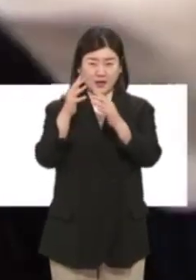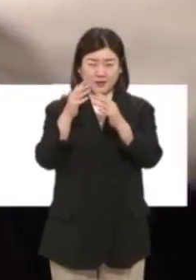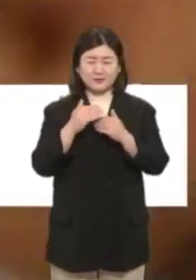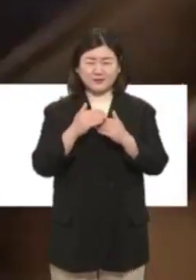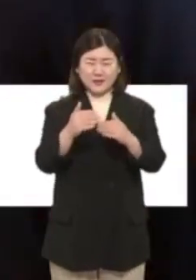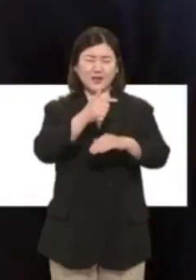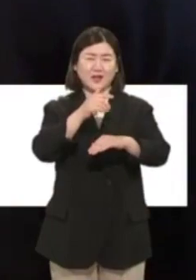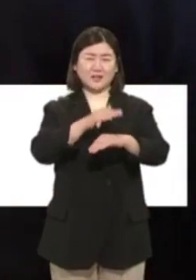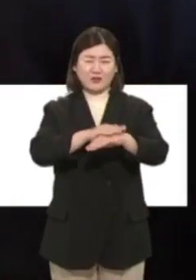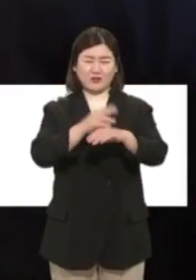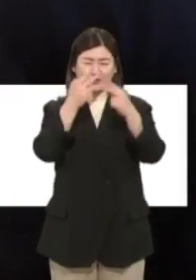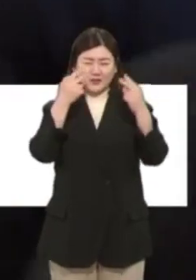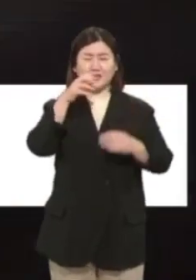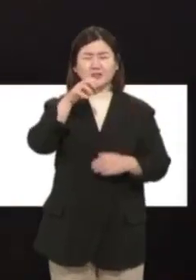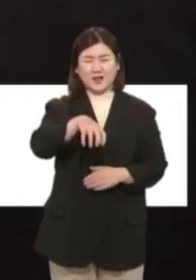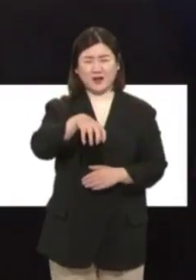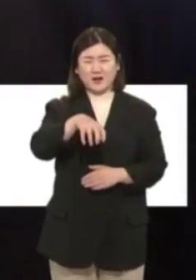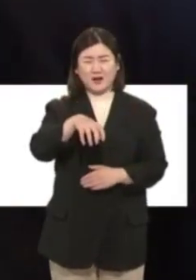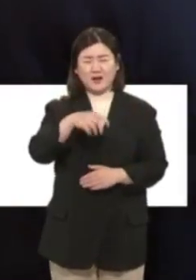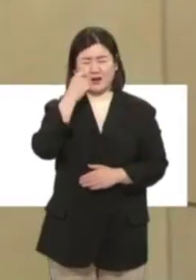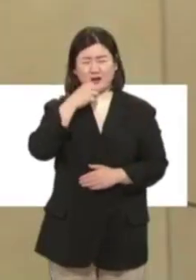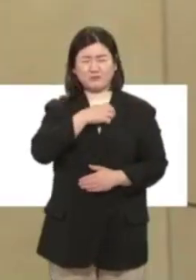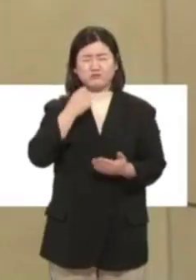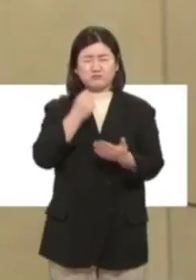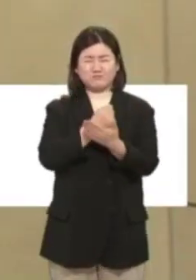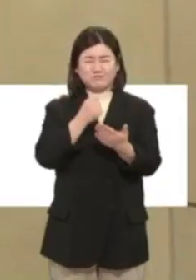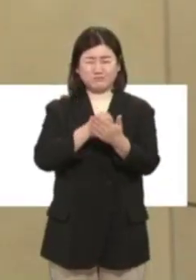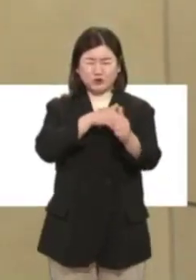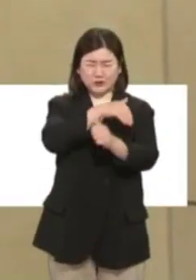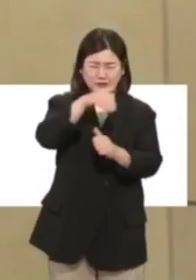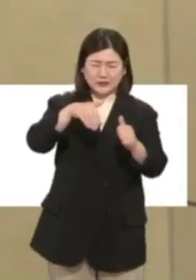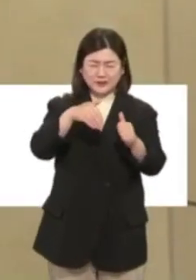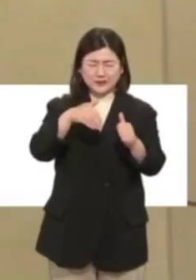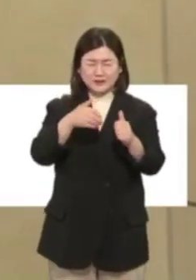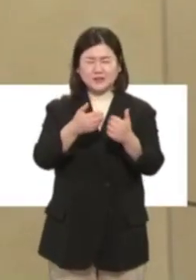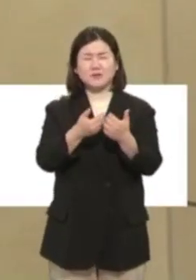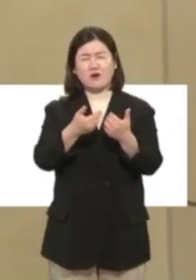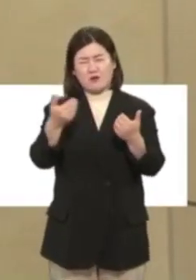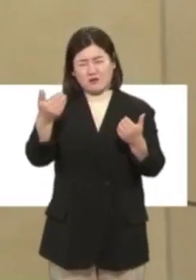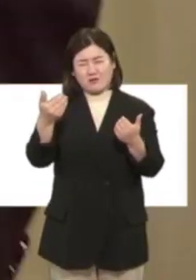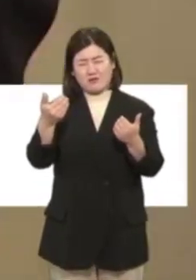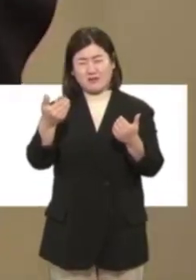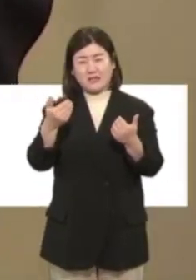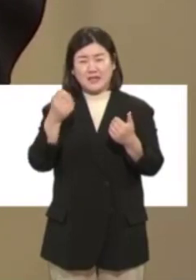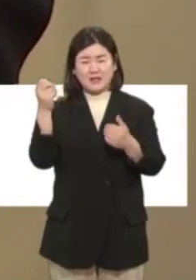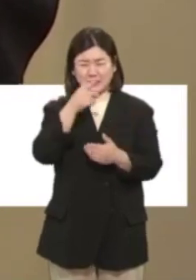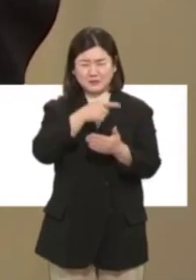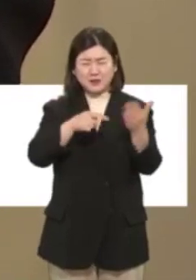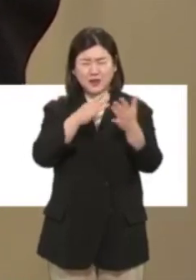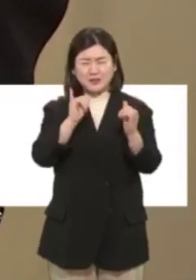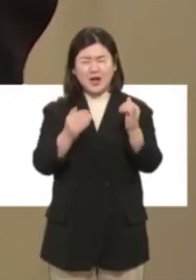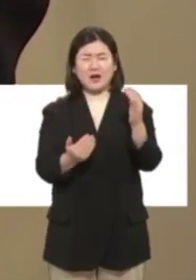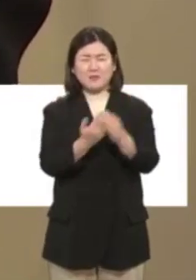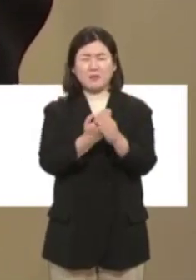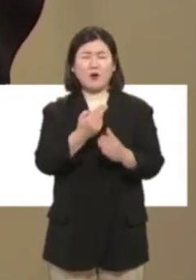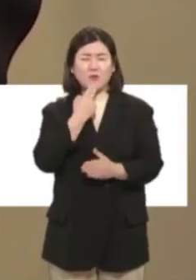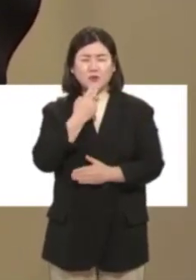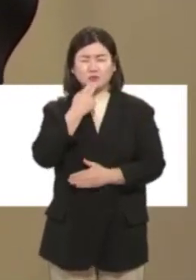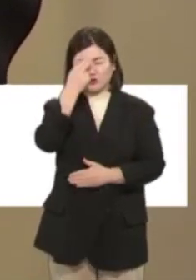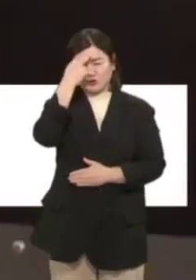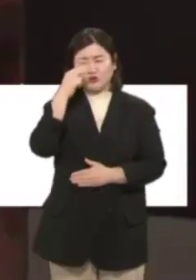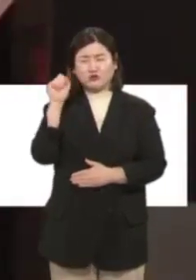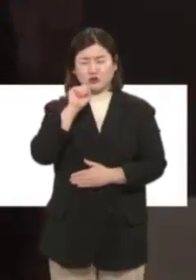진행된 대전의 한 장례식장에선 애통한 분위기 속에 유가족들이 영원한 이별의 고했고 다시는이 같은 피해자가 없도록